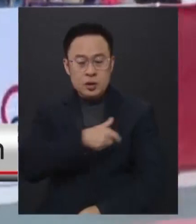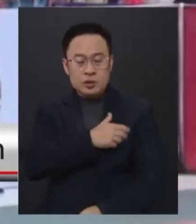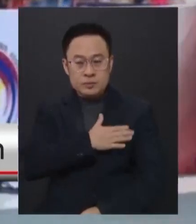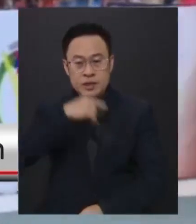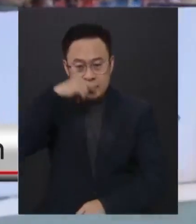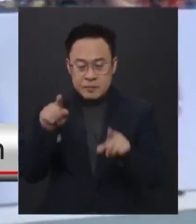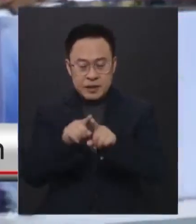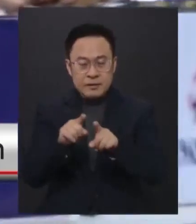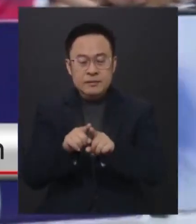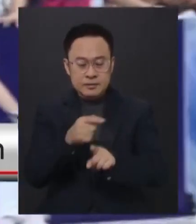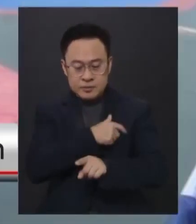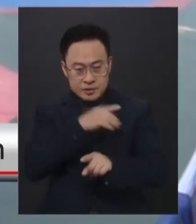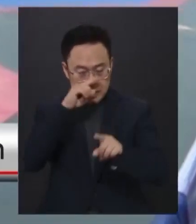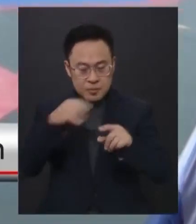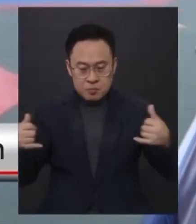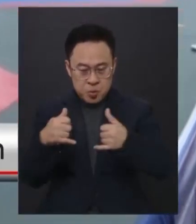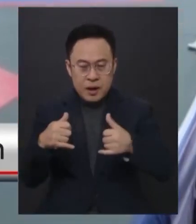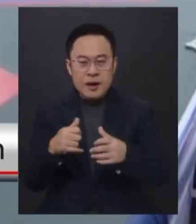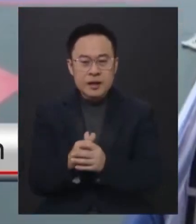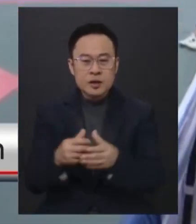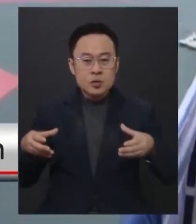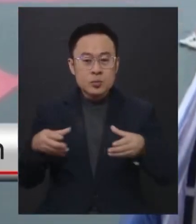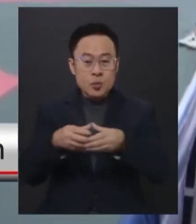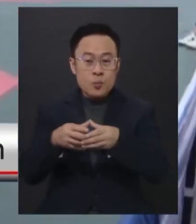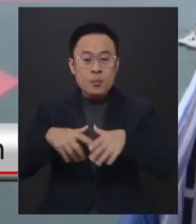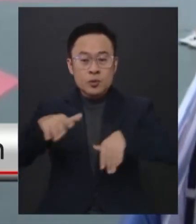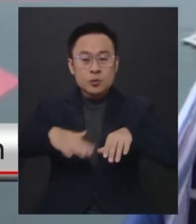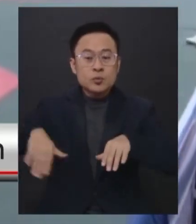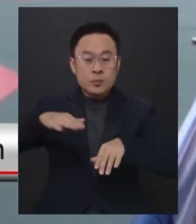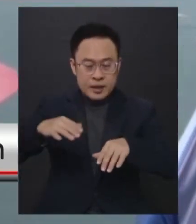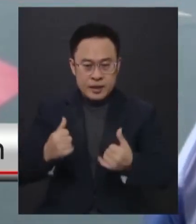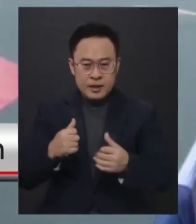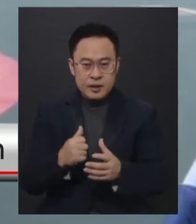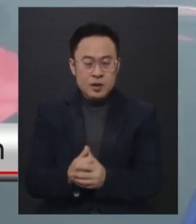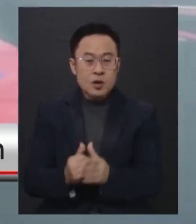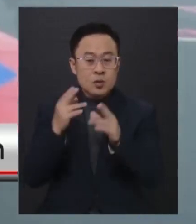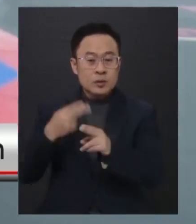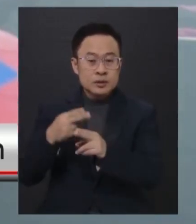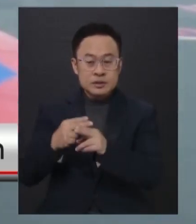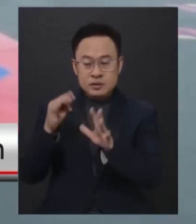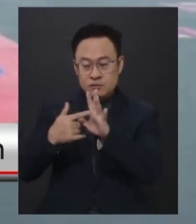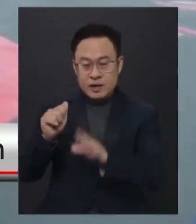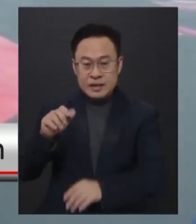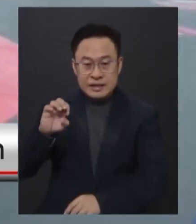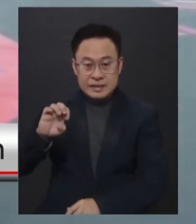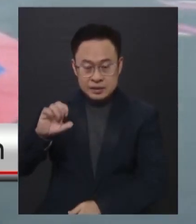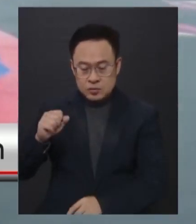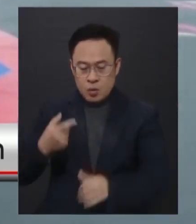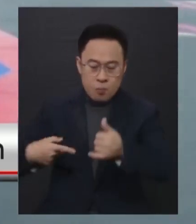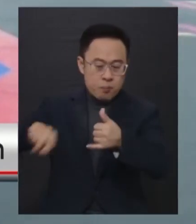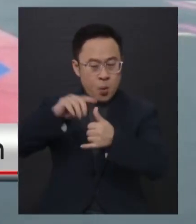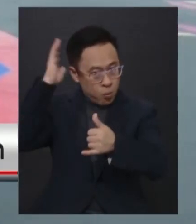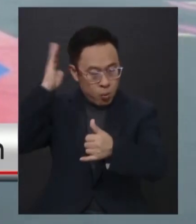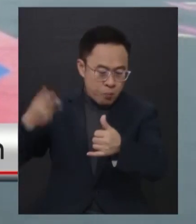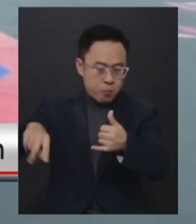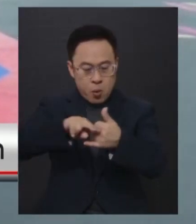ไทยเช่นเดียวกันซึ่งการแข่งขันค่ะเปิดมายกแรกเนี่ยเป็นเจ้าฟาอิสนะที่เดินหน้าเตะลำตัวสลับเตะหัวค่ะทำให้ทำแต้มอยู่ฝ่าย